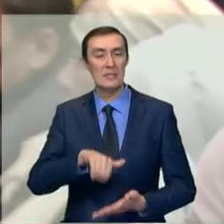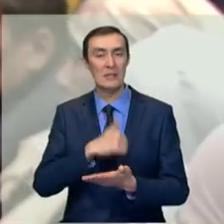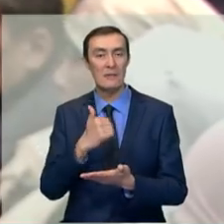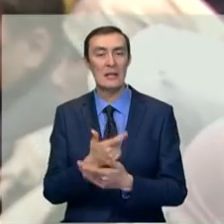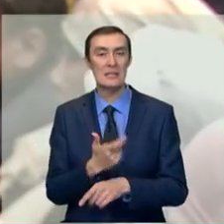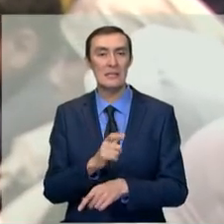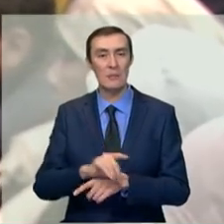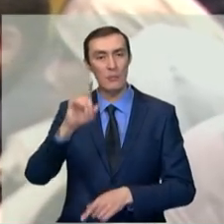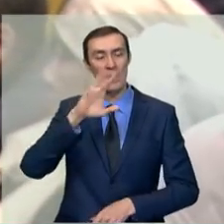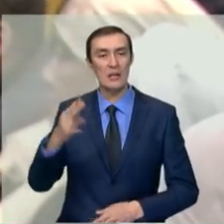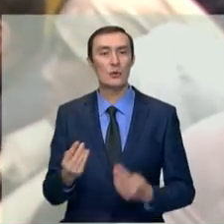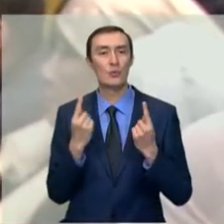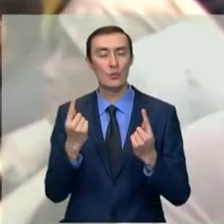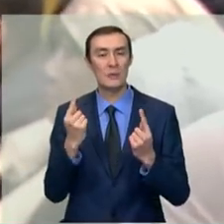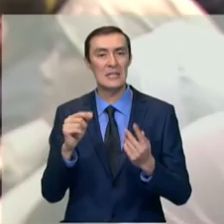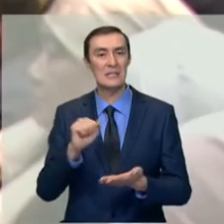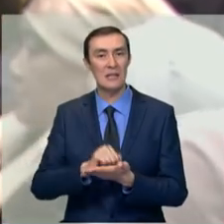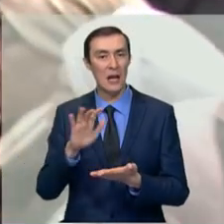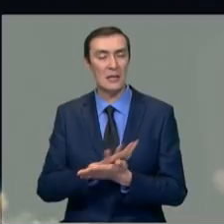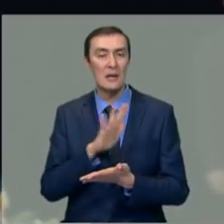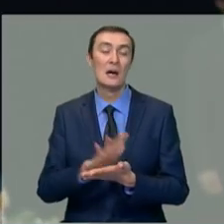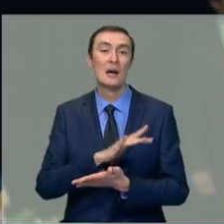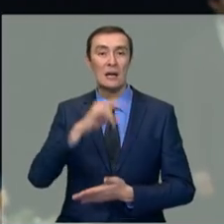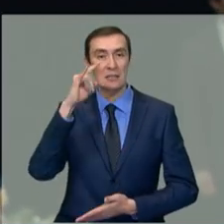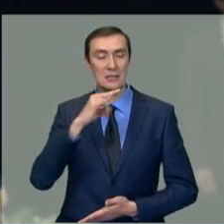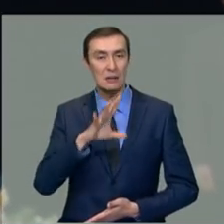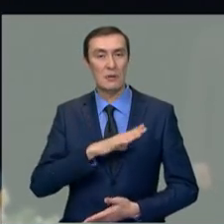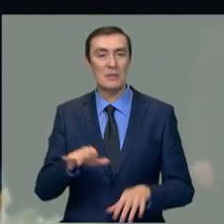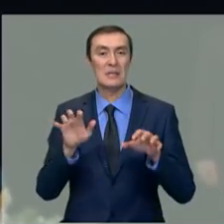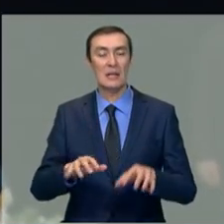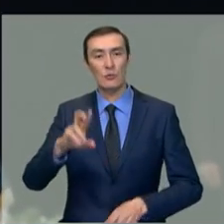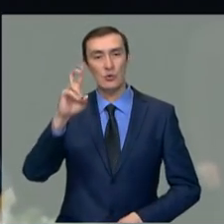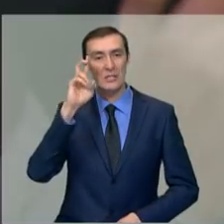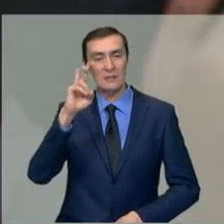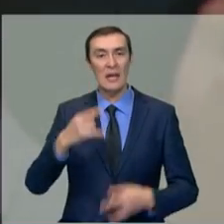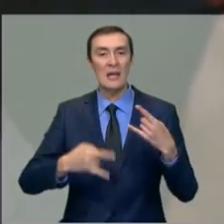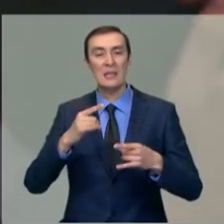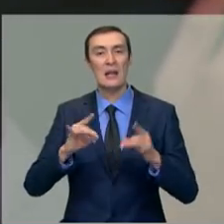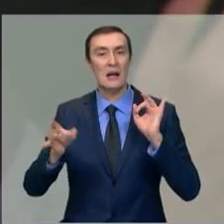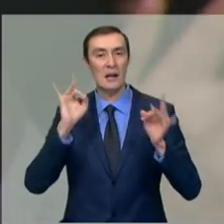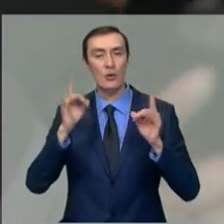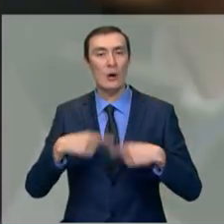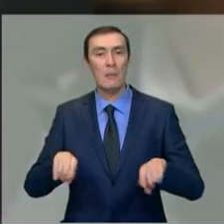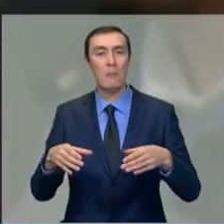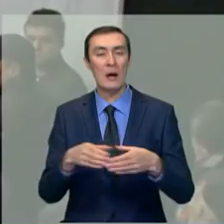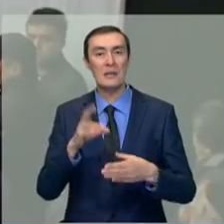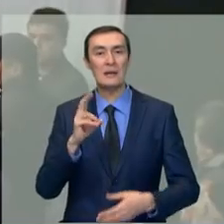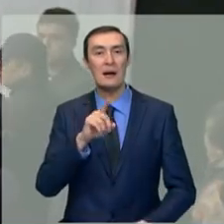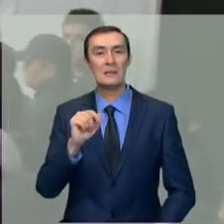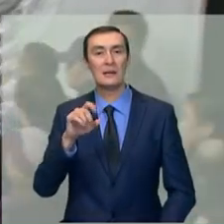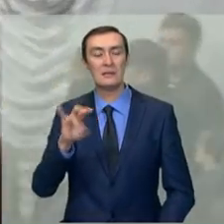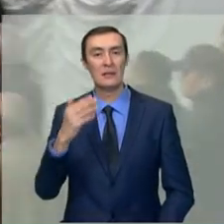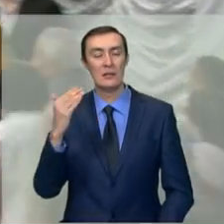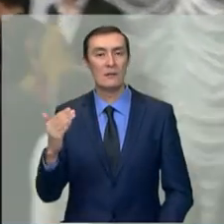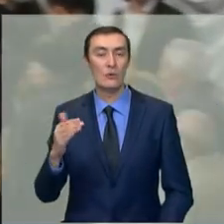самые популярные и авторитетные издания страны. Был председателем государственной телерадиокомпании «Казахстан». Все его